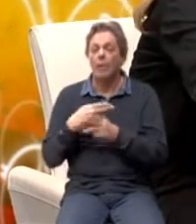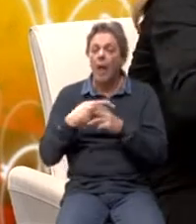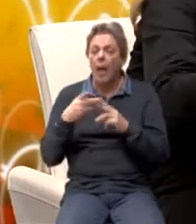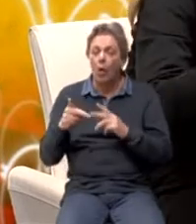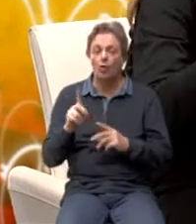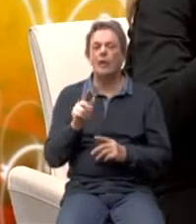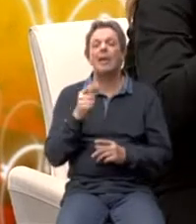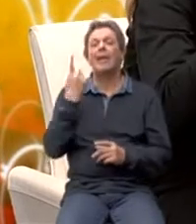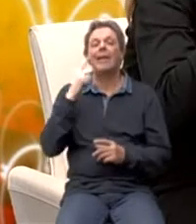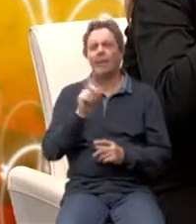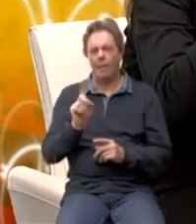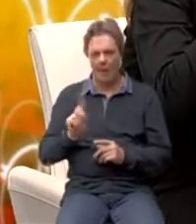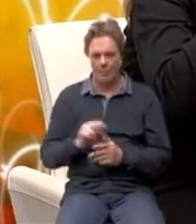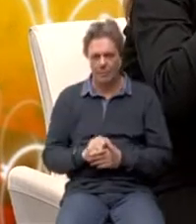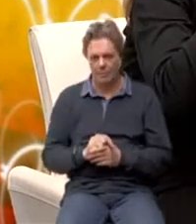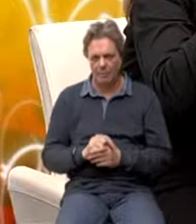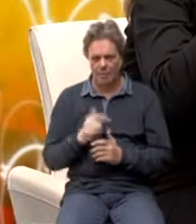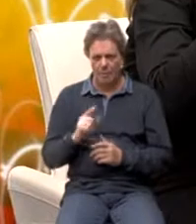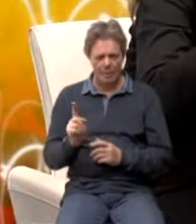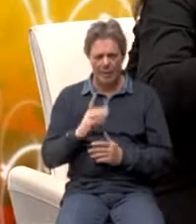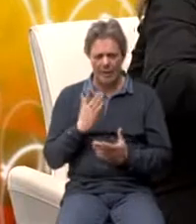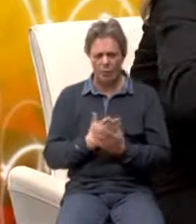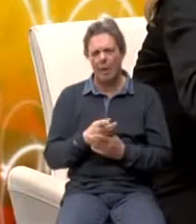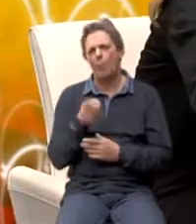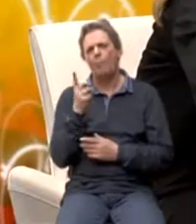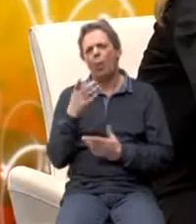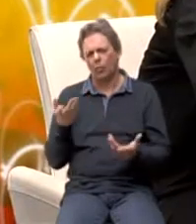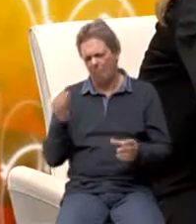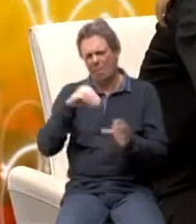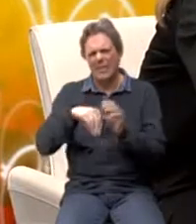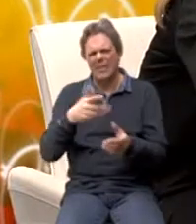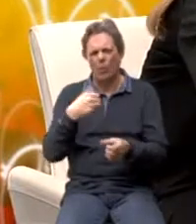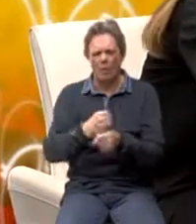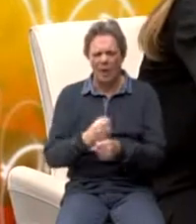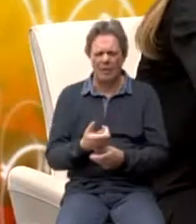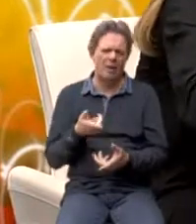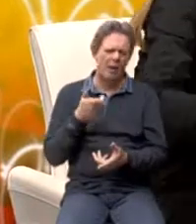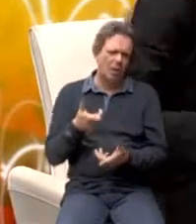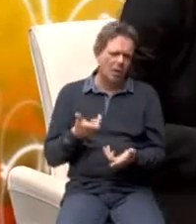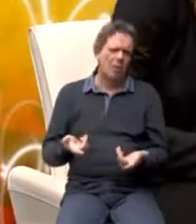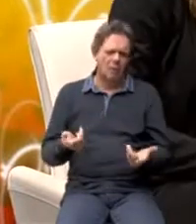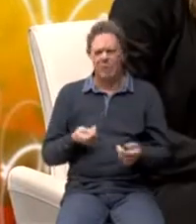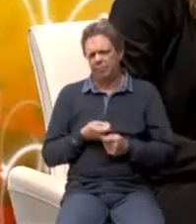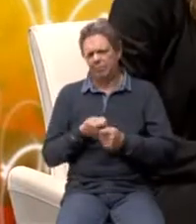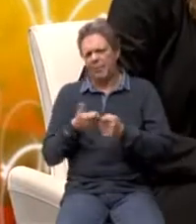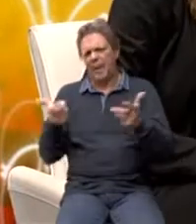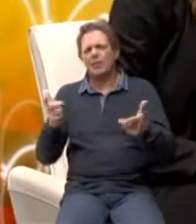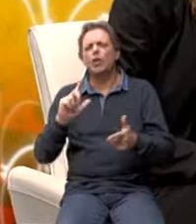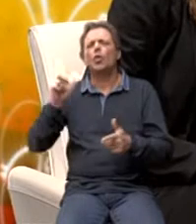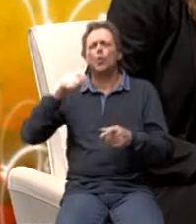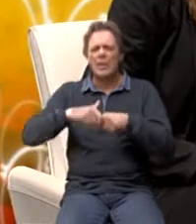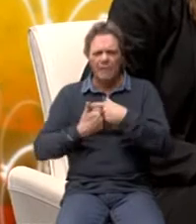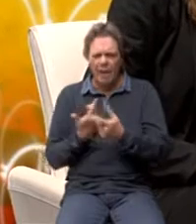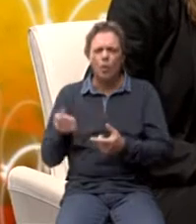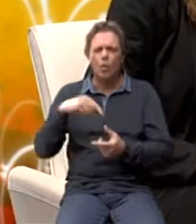ekološki ili nije ekološki. Danas nisu samo pesticidi ti koji se rade. Oni su, recimo, i perklorati koji dolaze iz